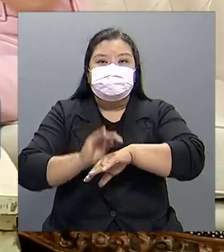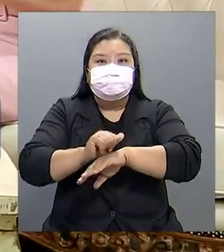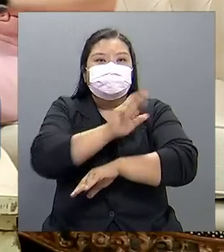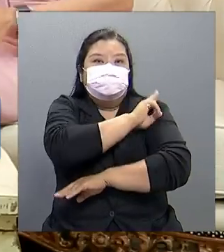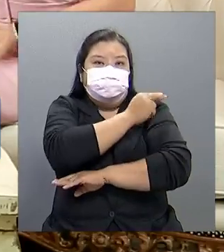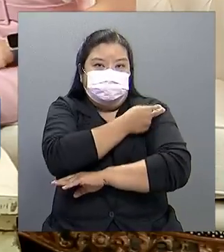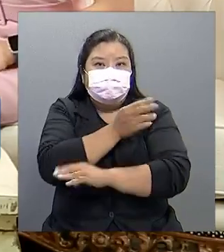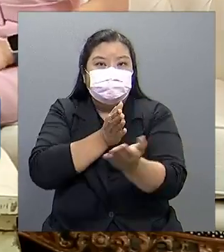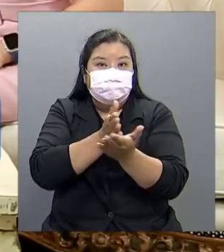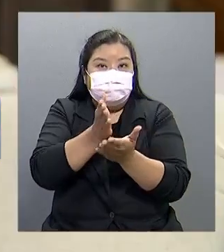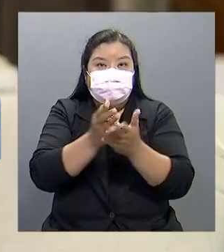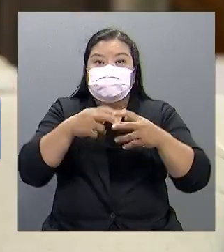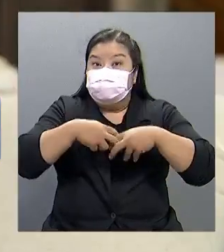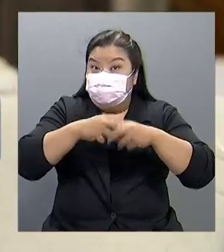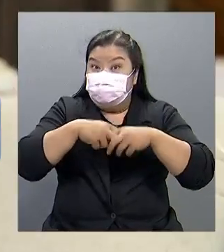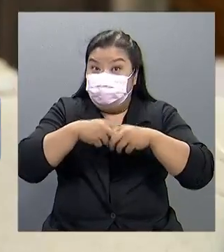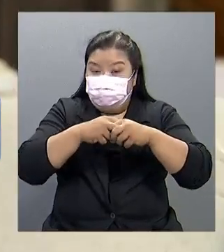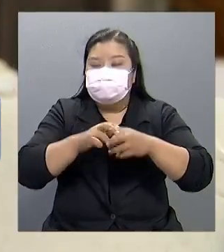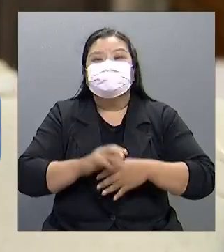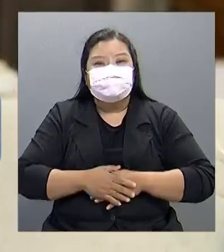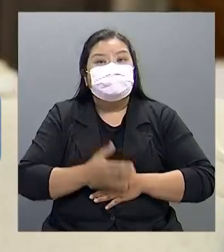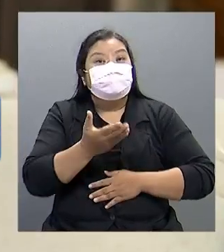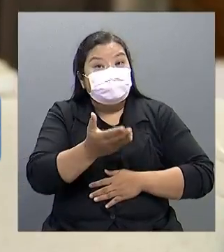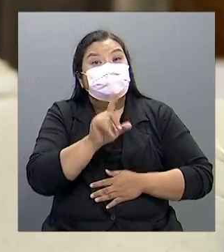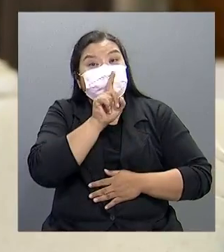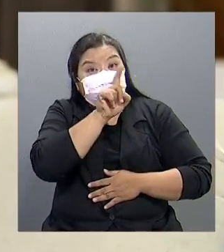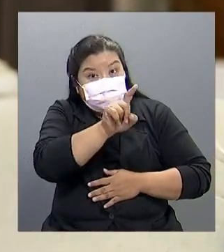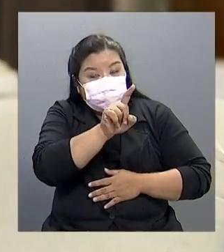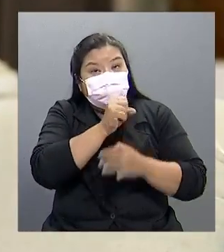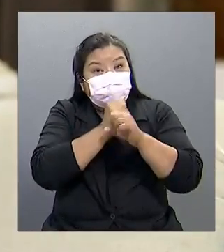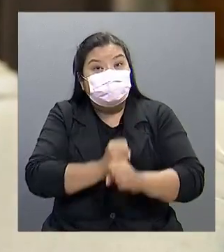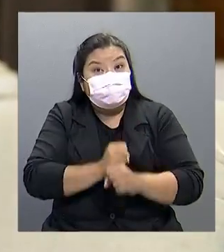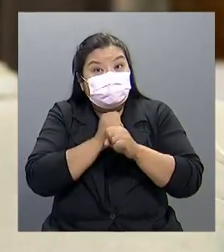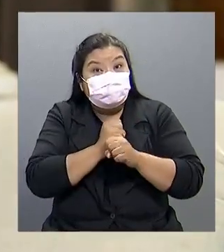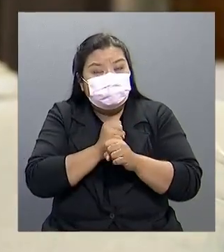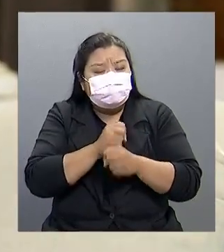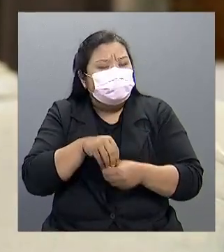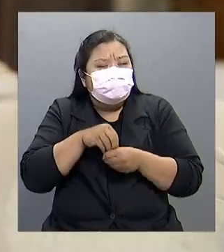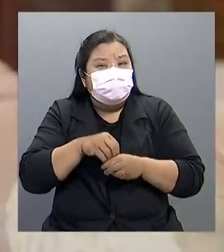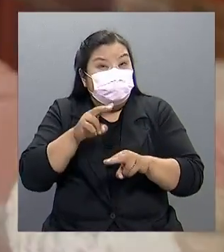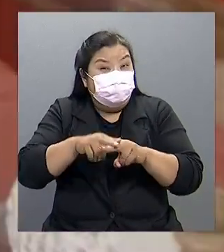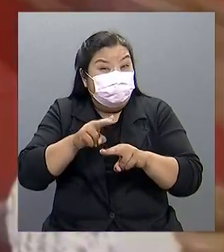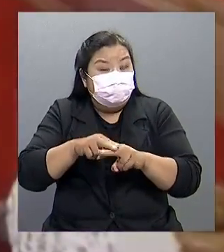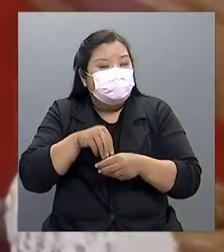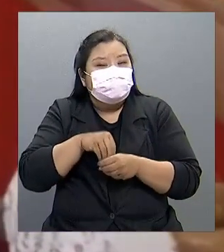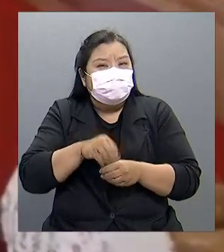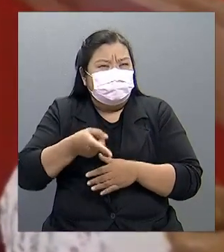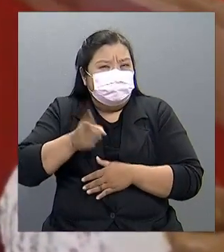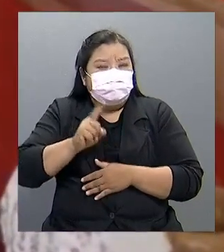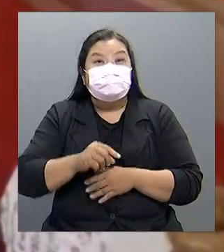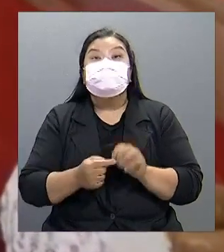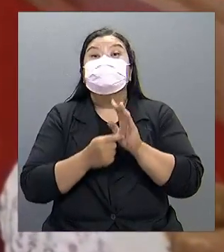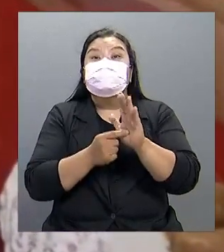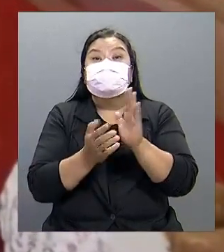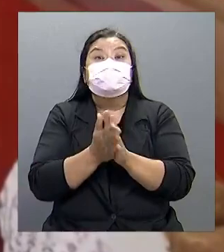ครับ คุณหมอคะพูดถึงกิจกรรมที่ผู้สูงอายุจะต้องนั่งนานๆนะคะอย่างเช่นวันพระใหญ่ผู้สูงอายุเวลาชอบเข้าวั